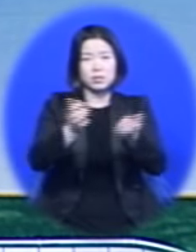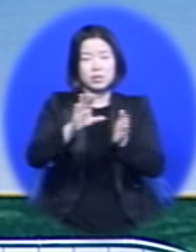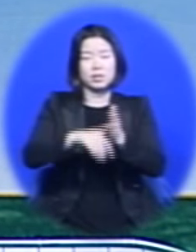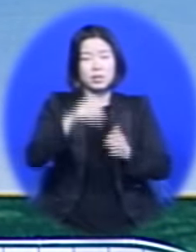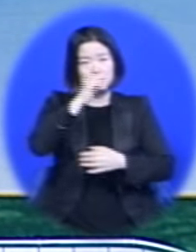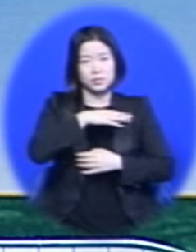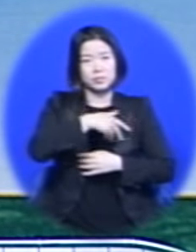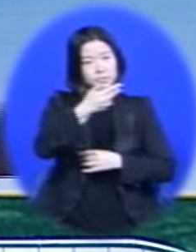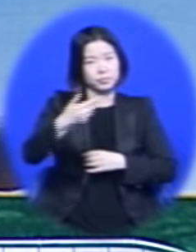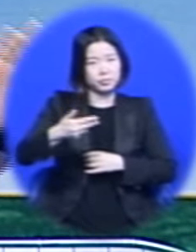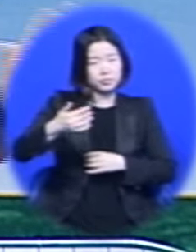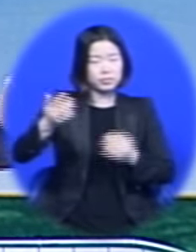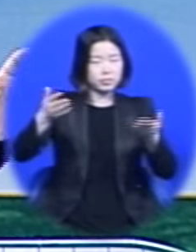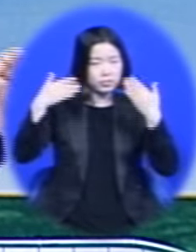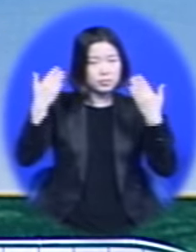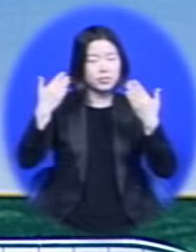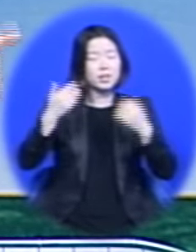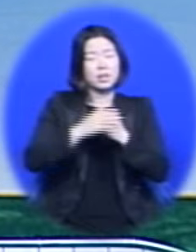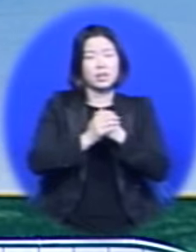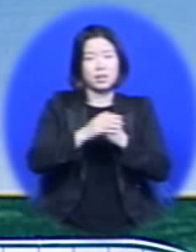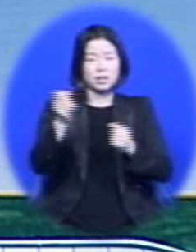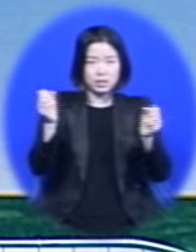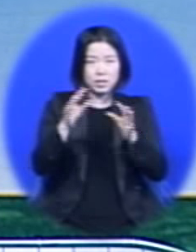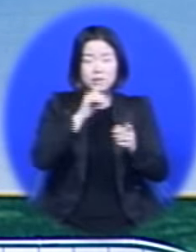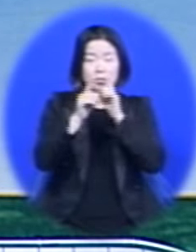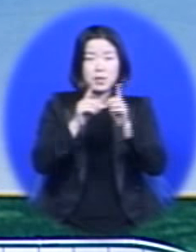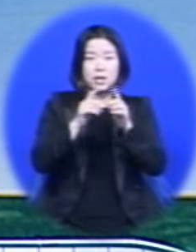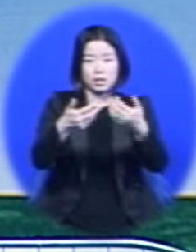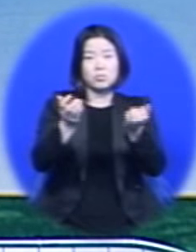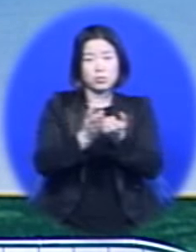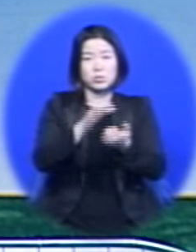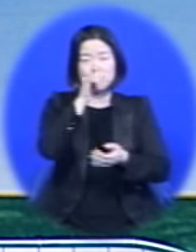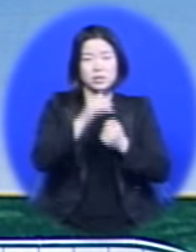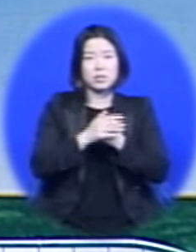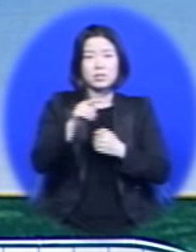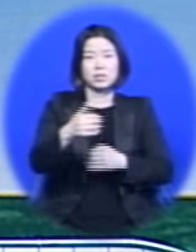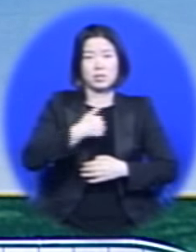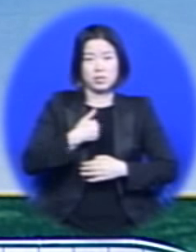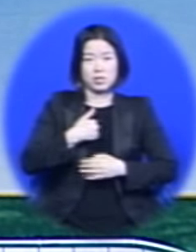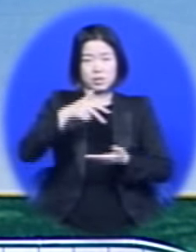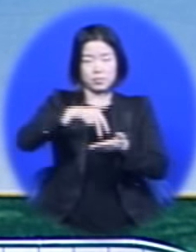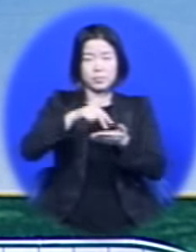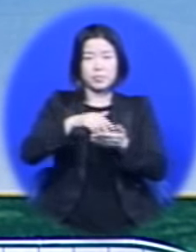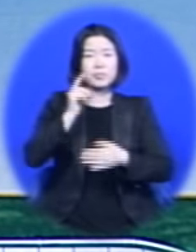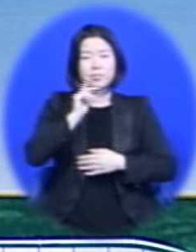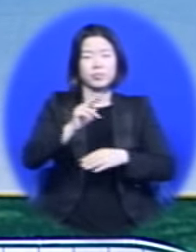정말 흘려 지나가듯이 잠깐 언급한 부분이 하나 있었어요. 그것이 저에게 있어서는 너무나